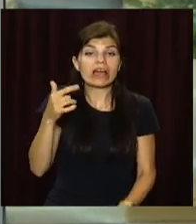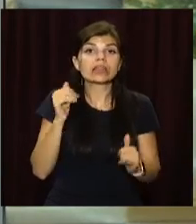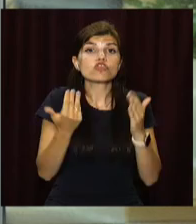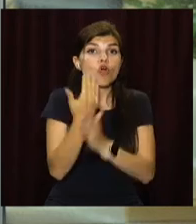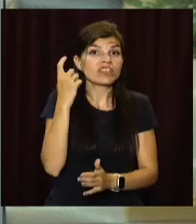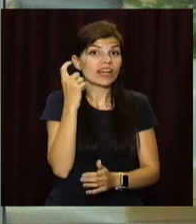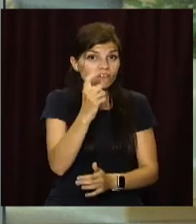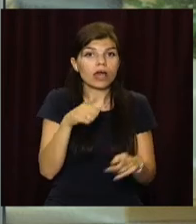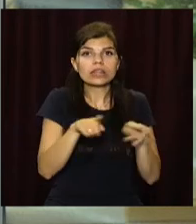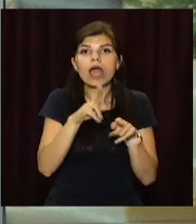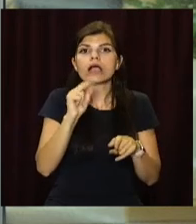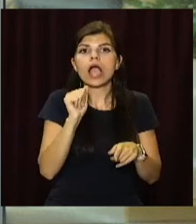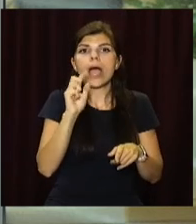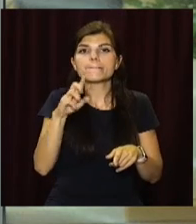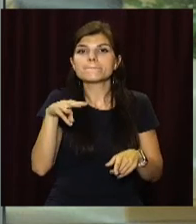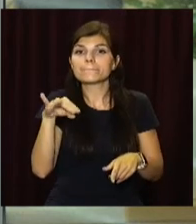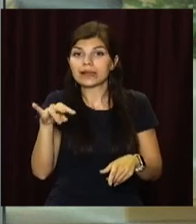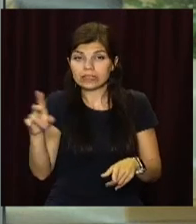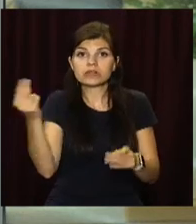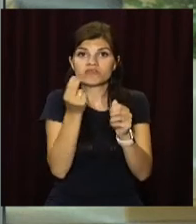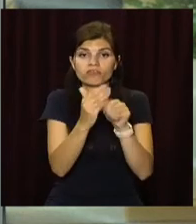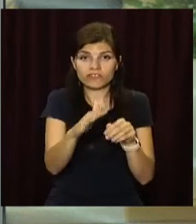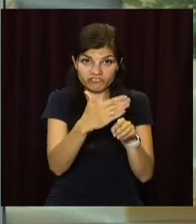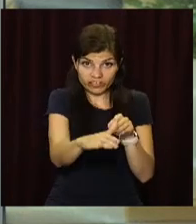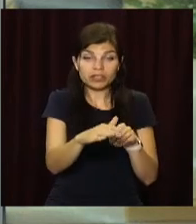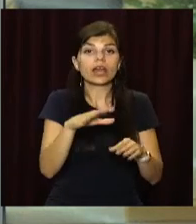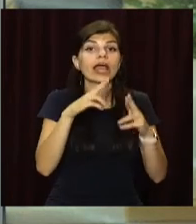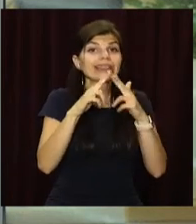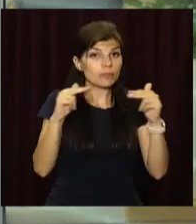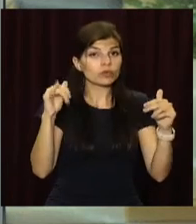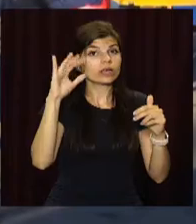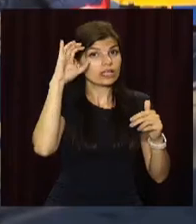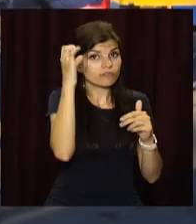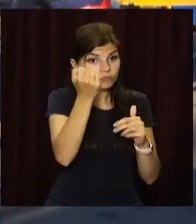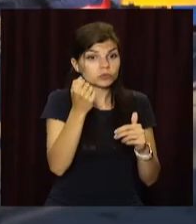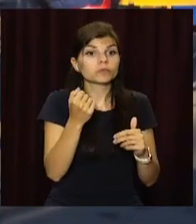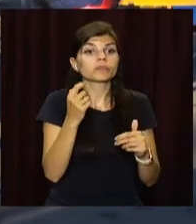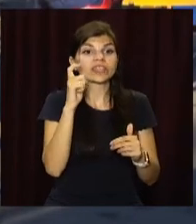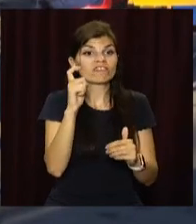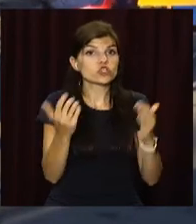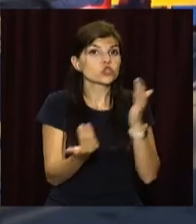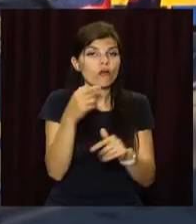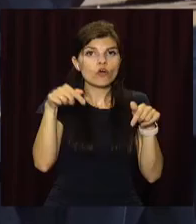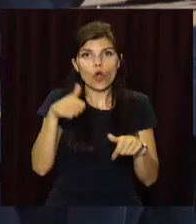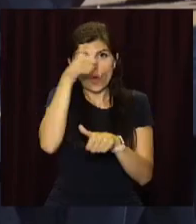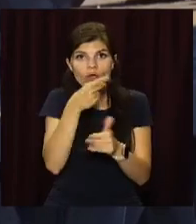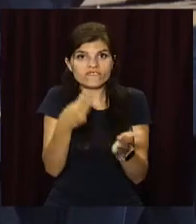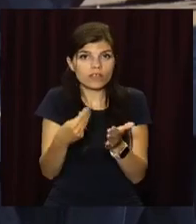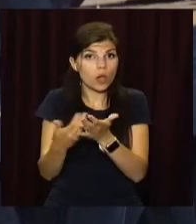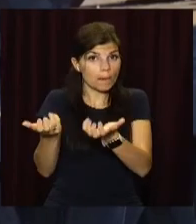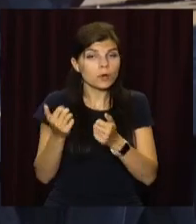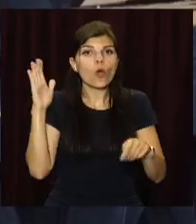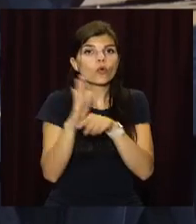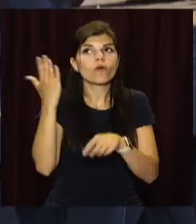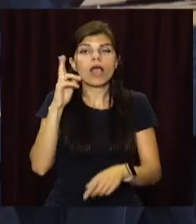Таку суму виділив Кабмін на закупівлю транспорту в Дніпрі та Кривому Розі. Субвенцію область отримає цьогоріч, про це йдеться в